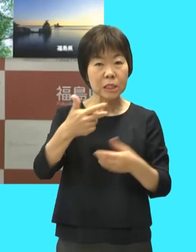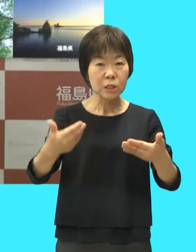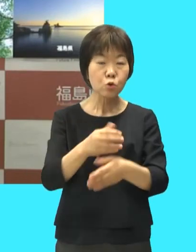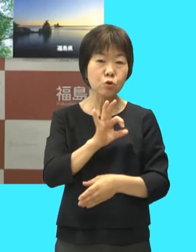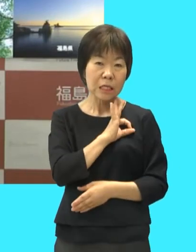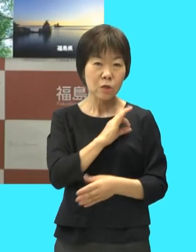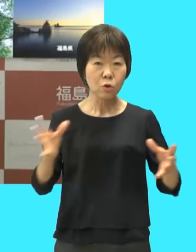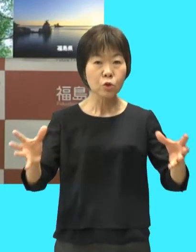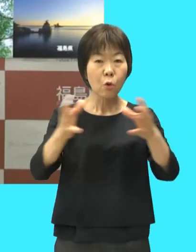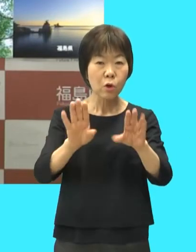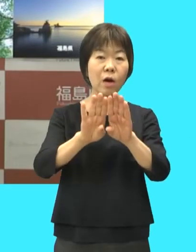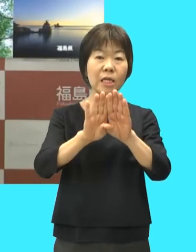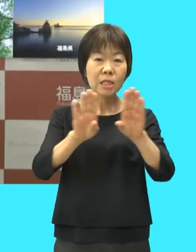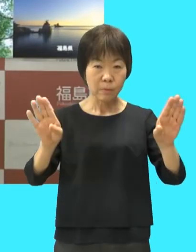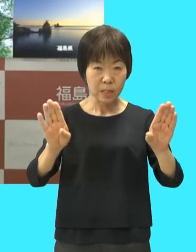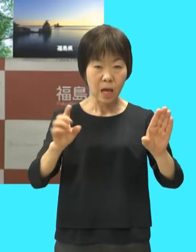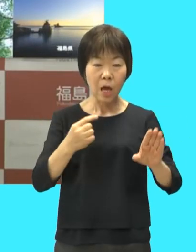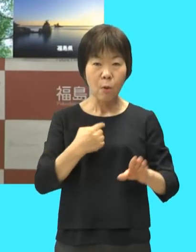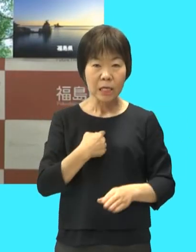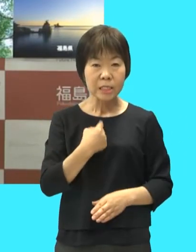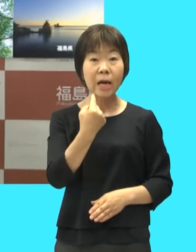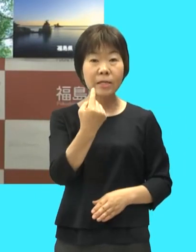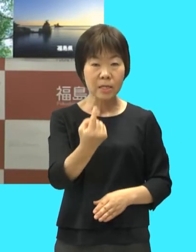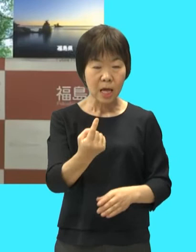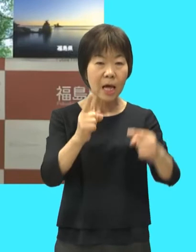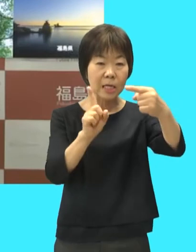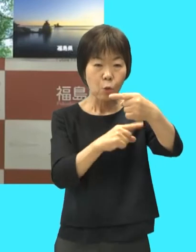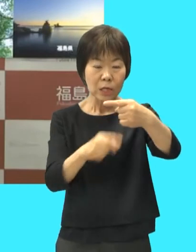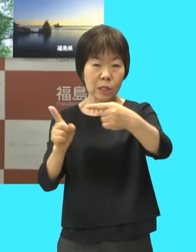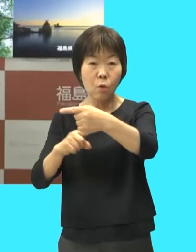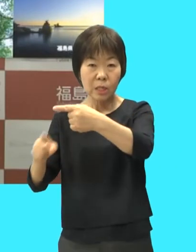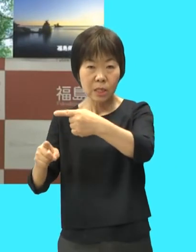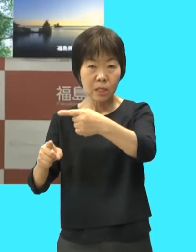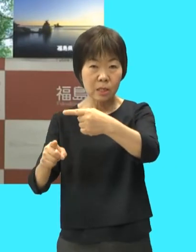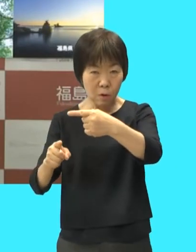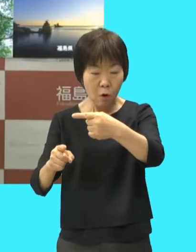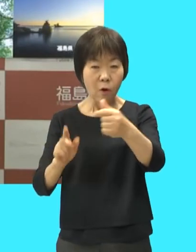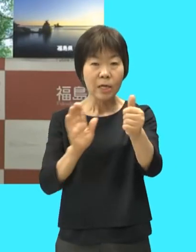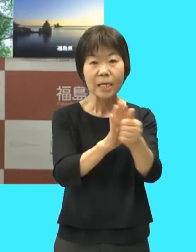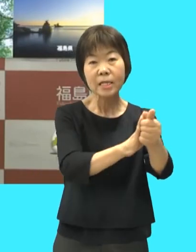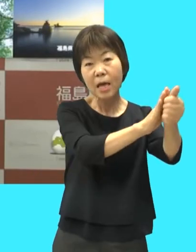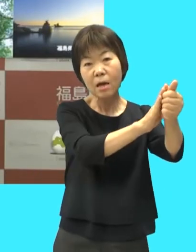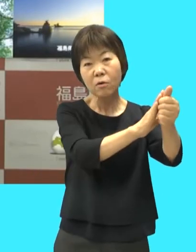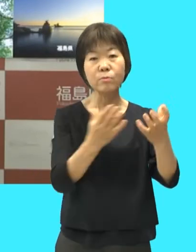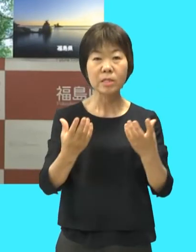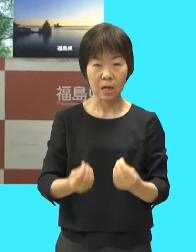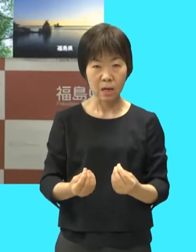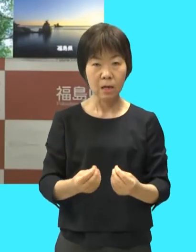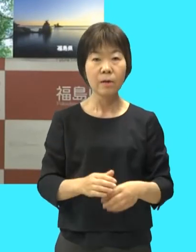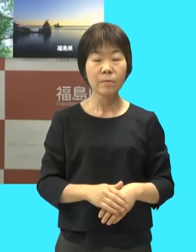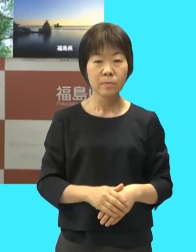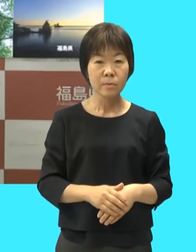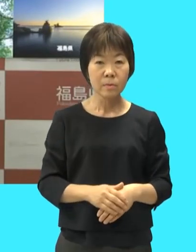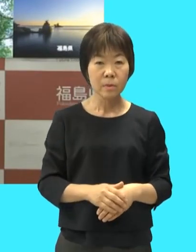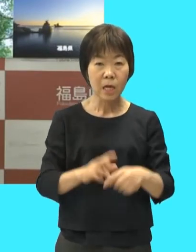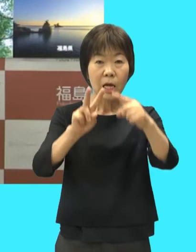を開催をしまして、私自身が一人一人を直接激励をしてきたところであります。